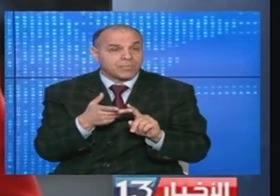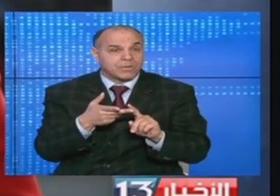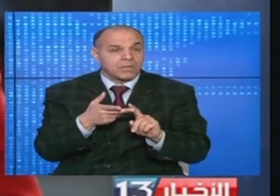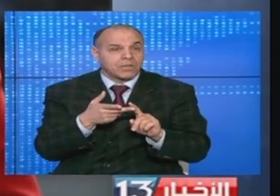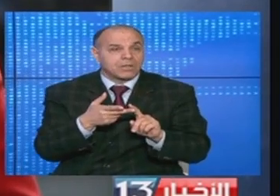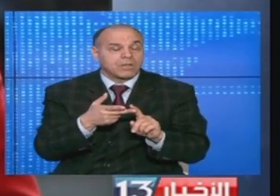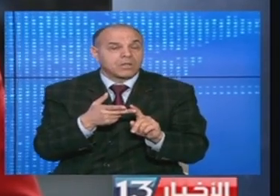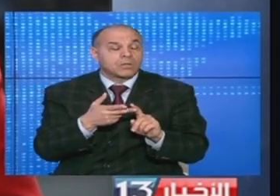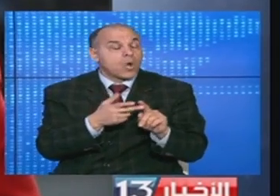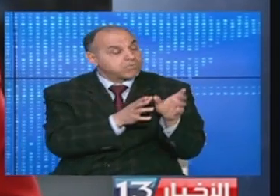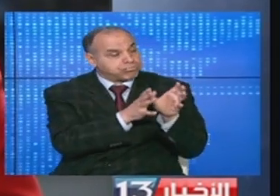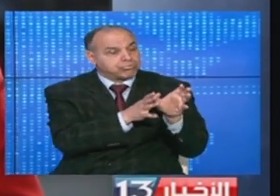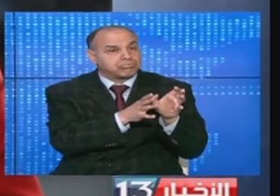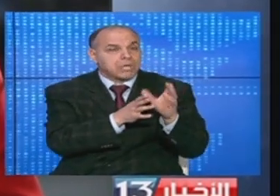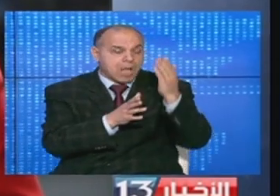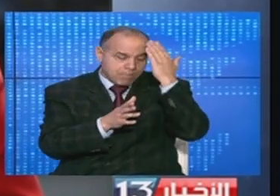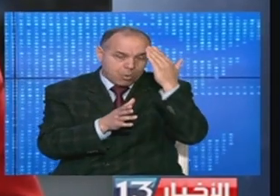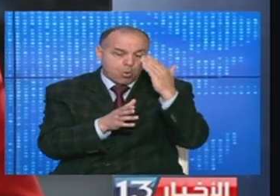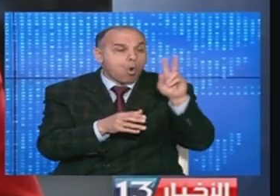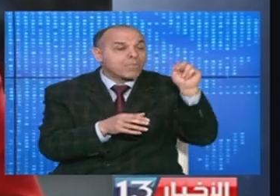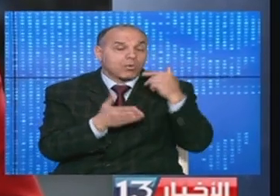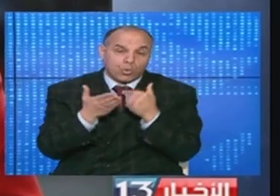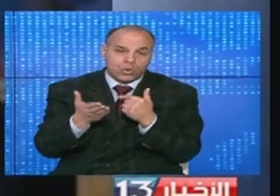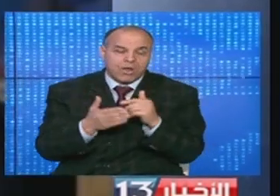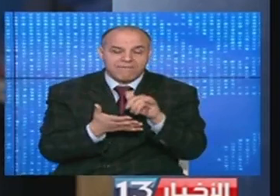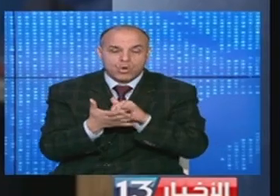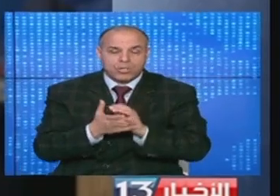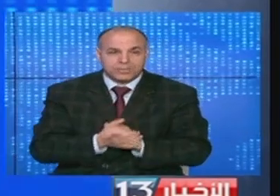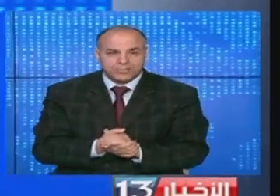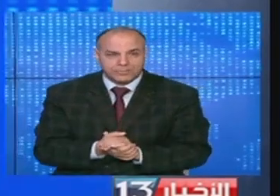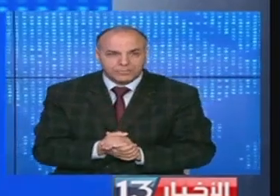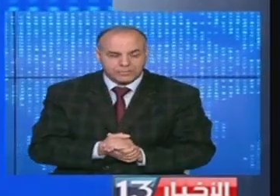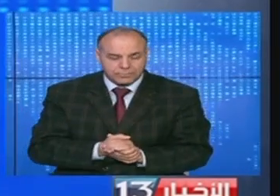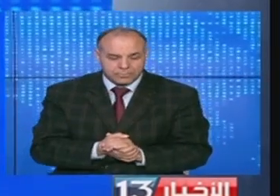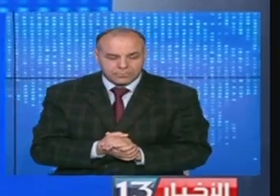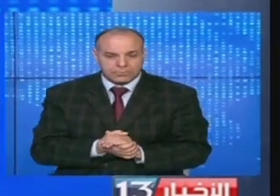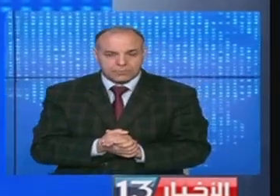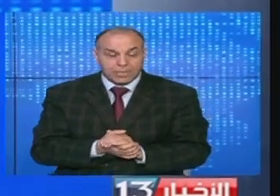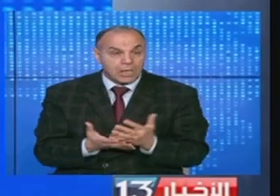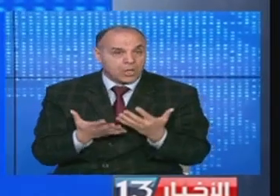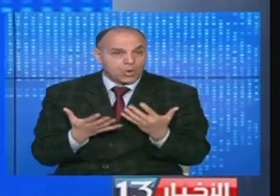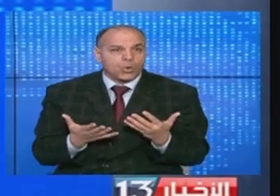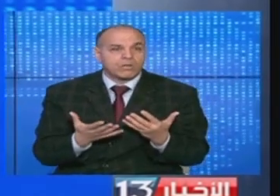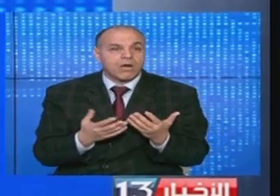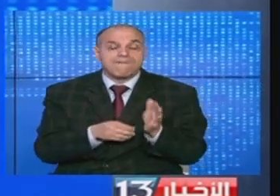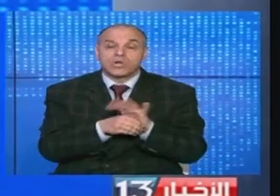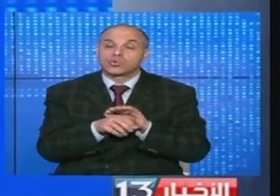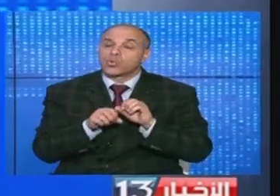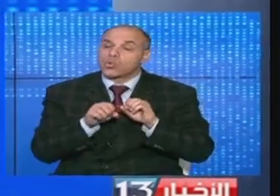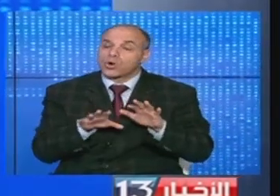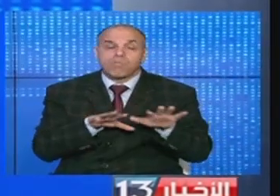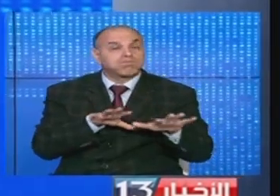اول حاله اصابه معروفه في مقر الامم المتحده في نيويورك اذن ادخل فيروس كورونا